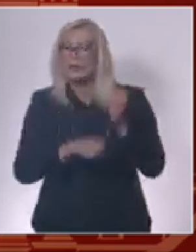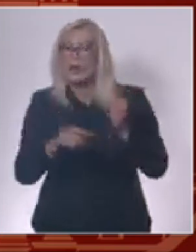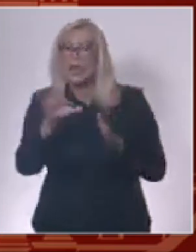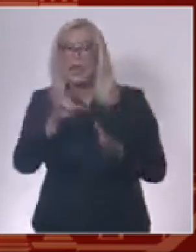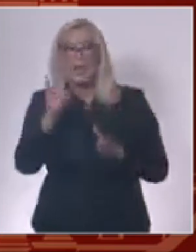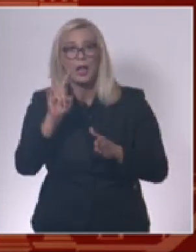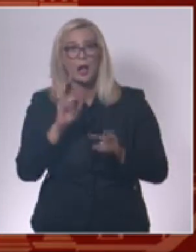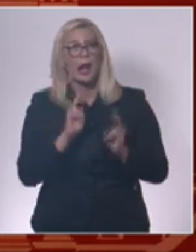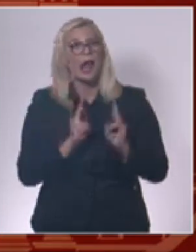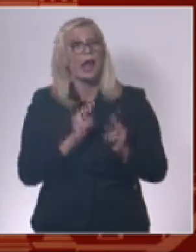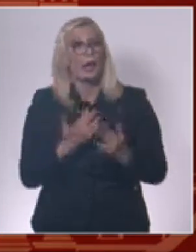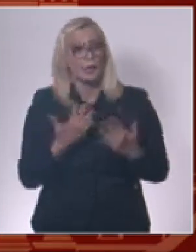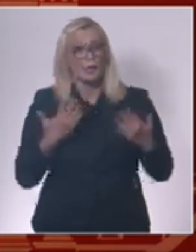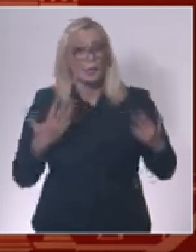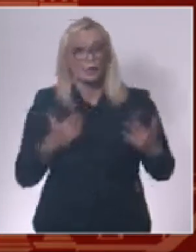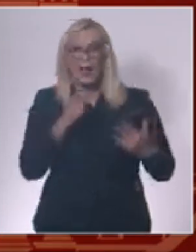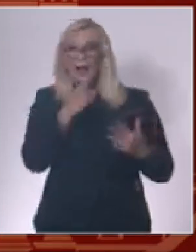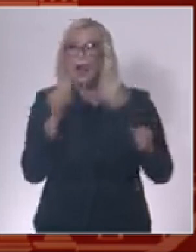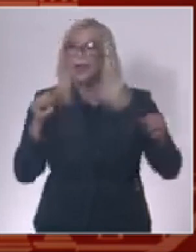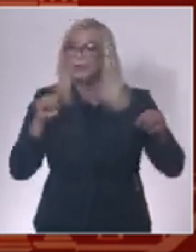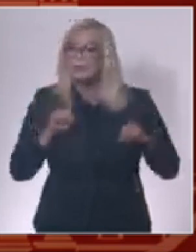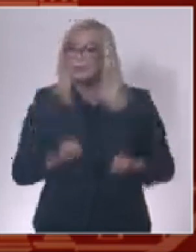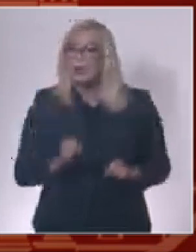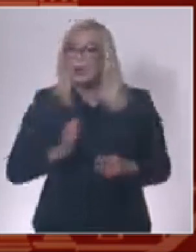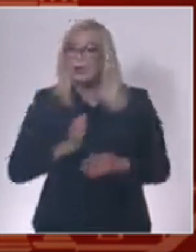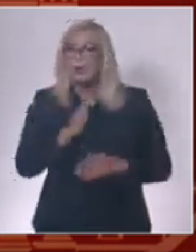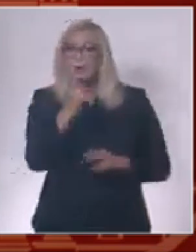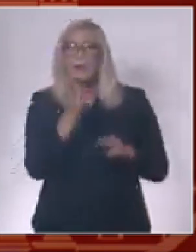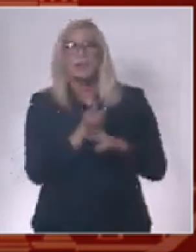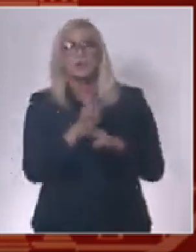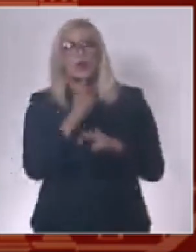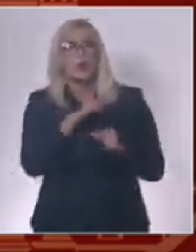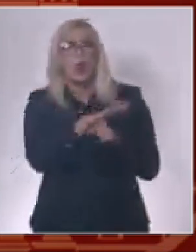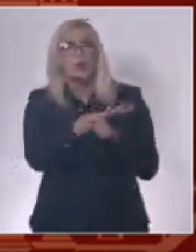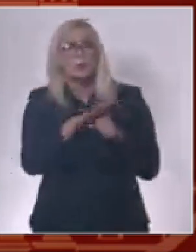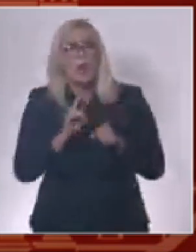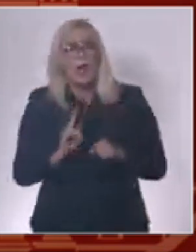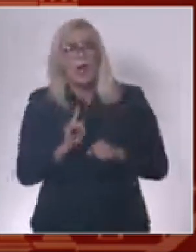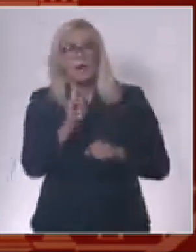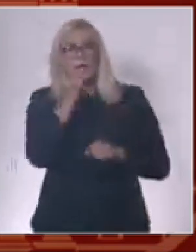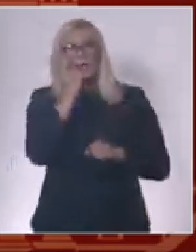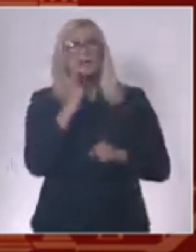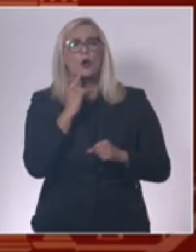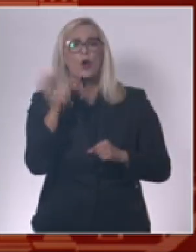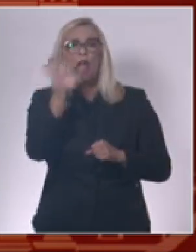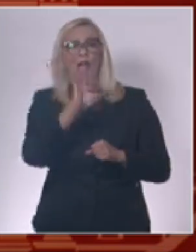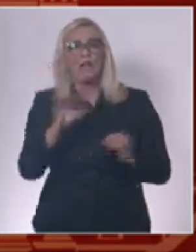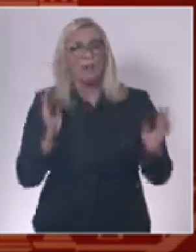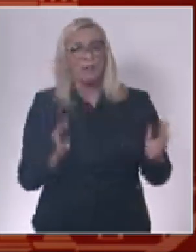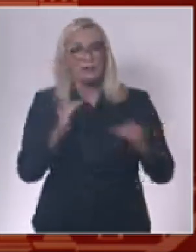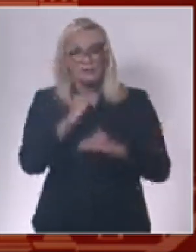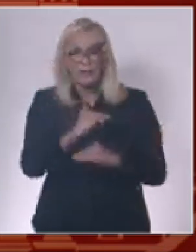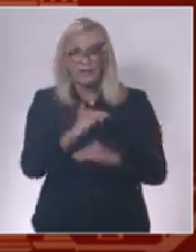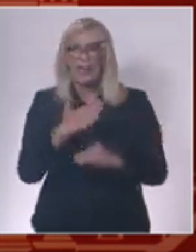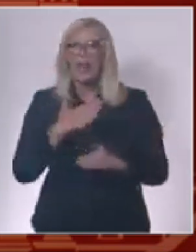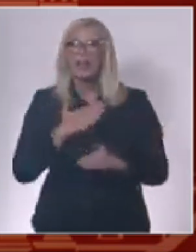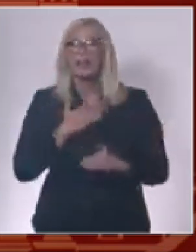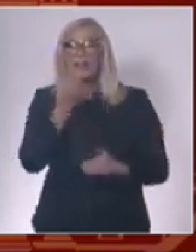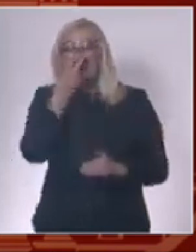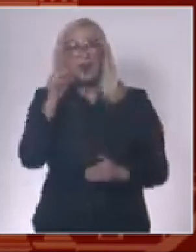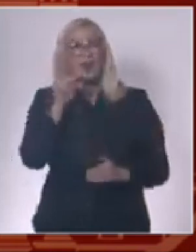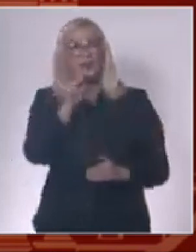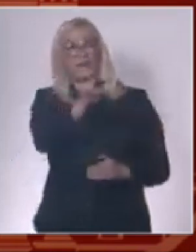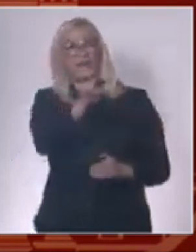и како модерна, економски стабилна и просперитетна држава која ги исполнува највисоките европски стандарди. Нашата визија